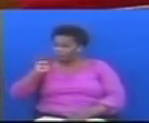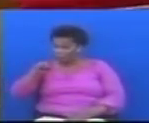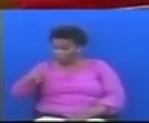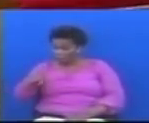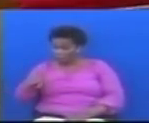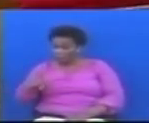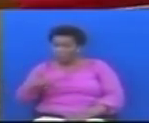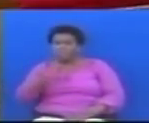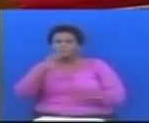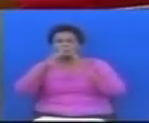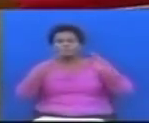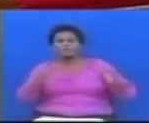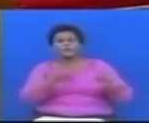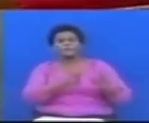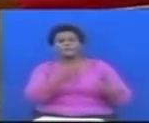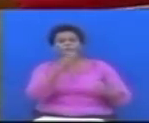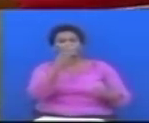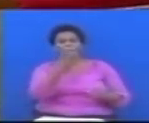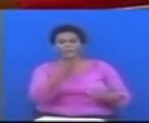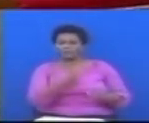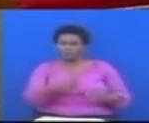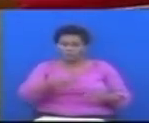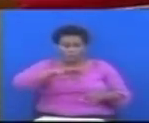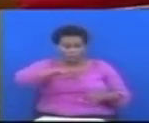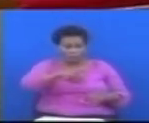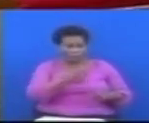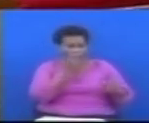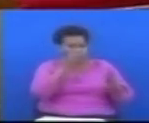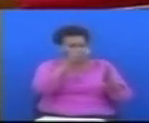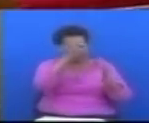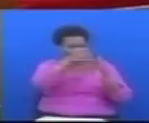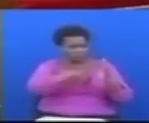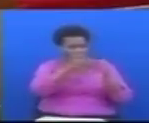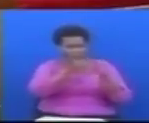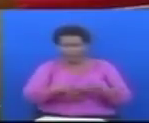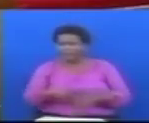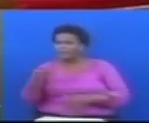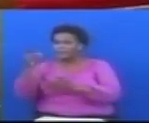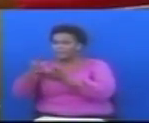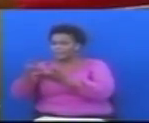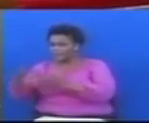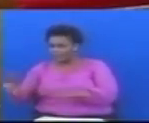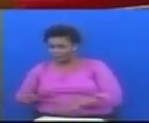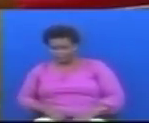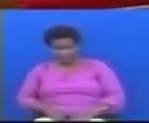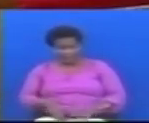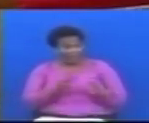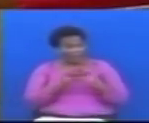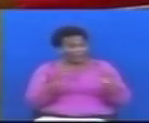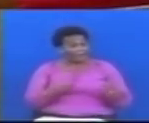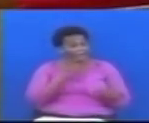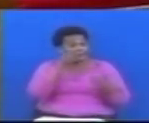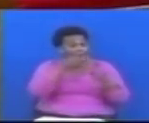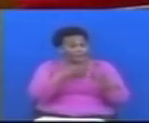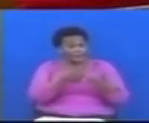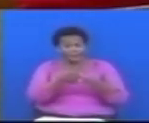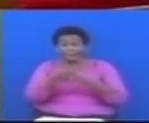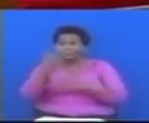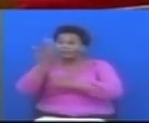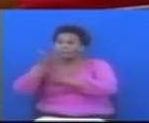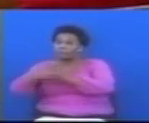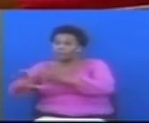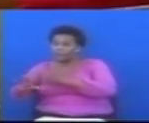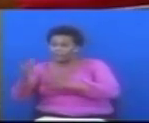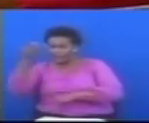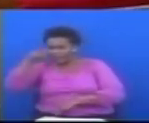wa Mtwara na Dar es Salaam. Lakini kwa mkoa wa Lindi na Pwani serikali kupitia TPDC